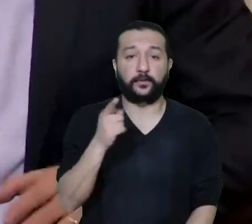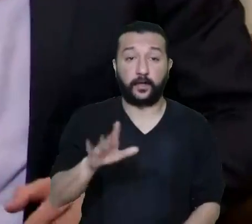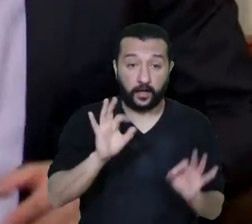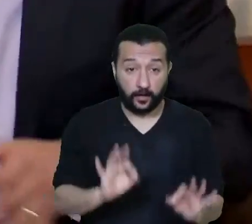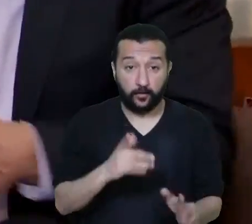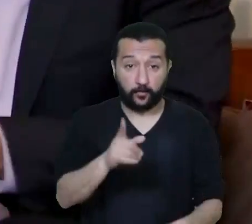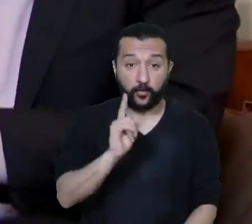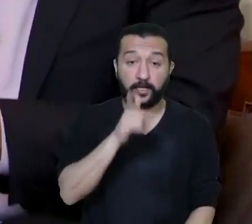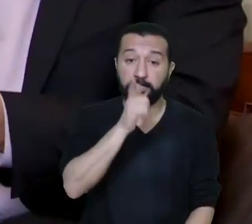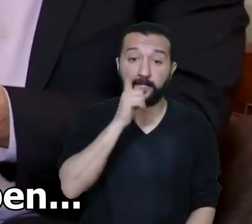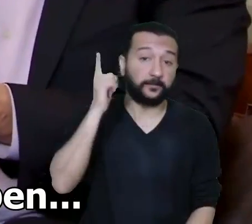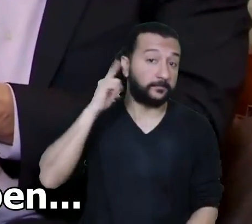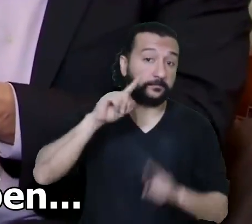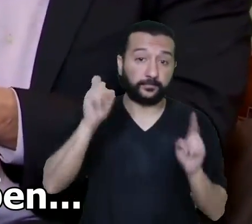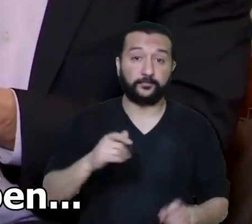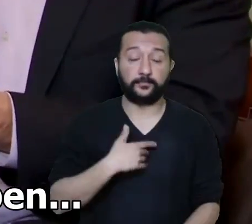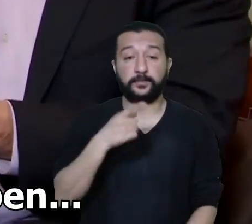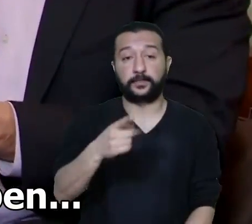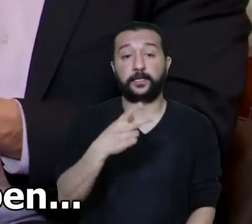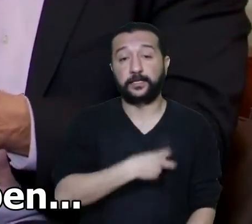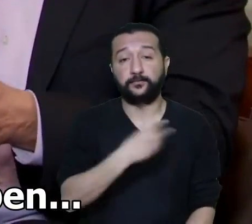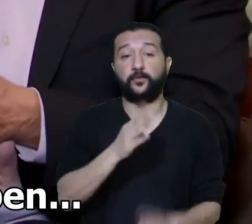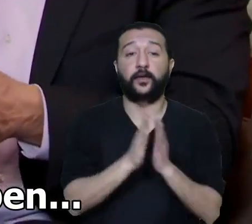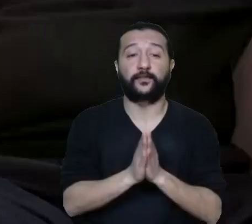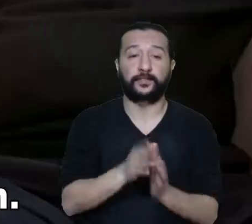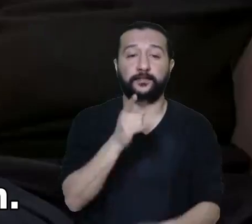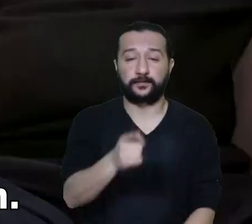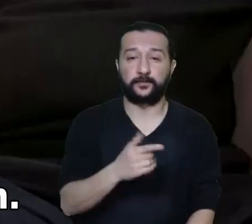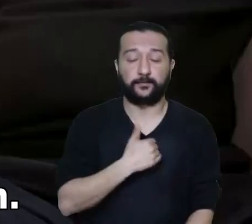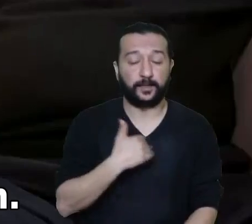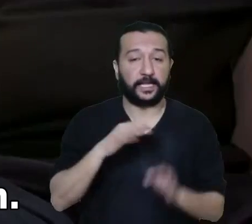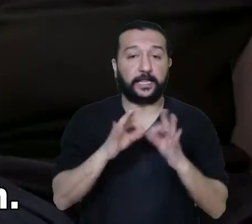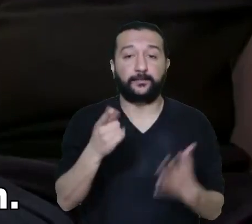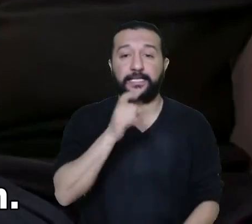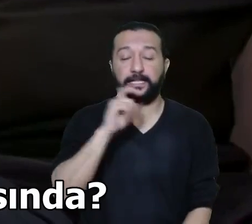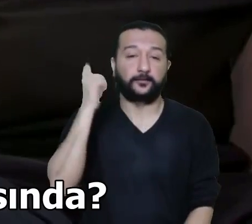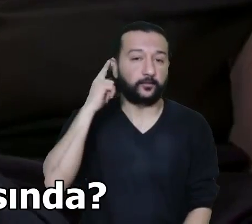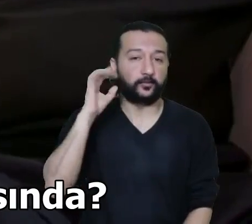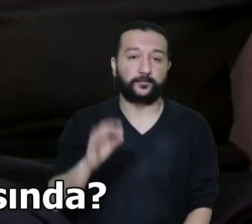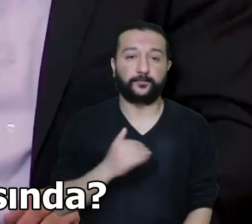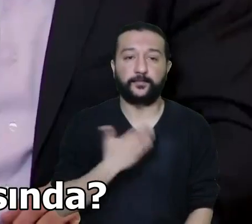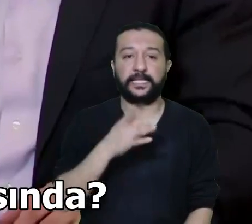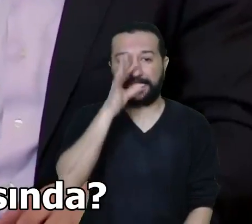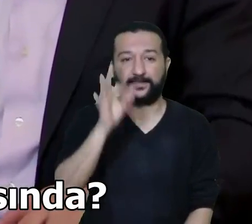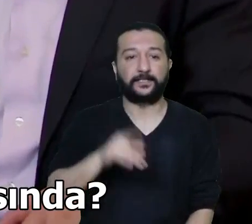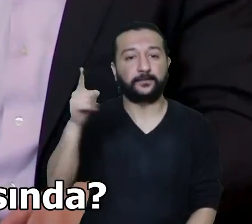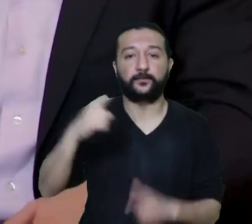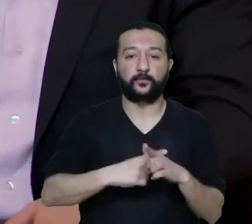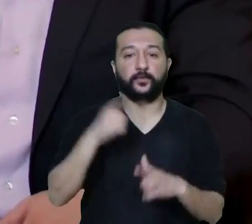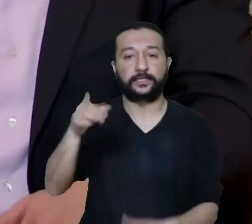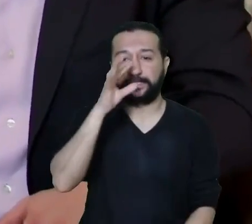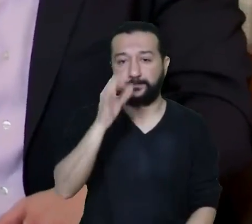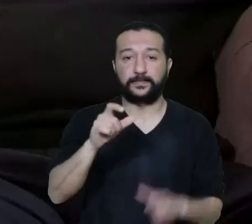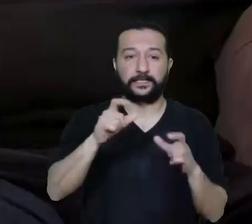Aa, öyle mi? Ay aşkım çok affedersin ya, ben demek ki yanlış duydum. Kim var şimdi jürinin